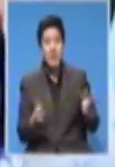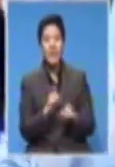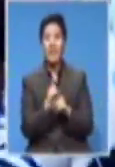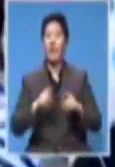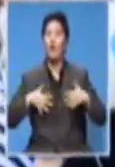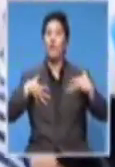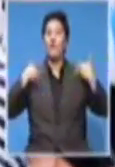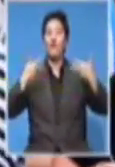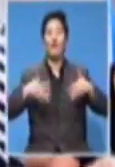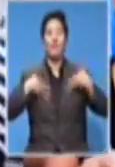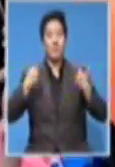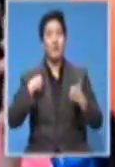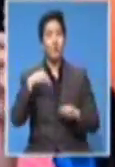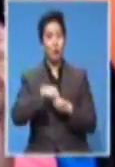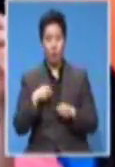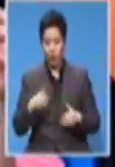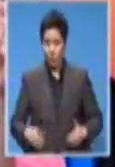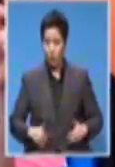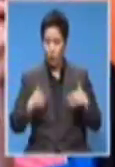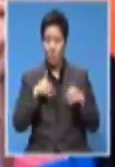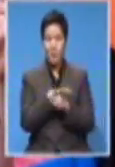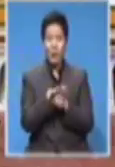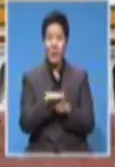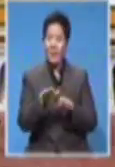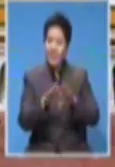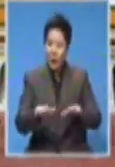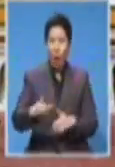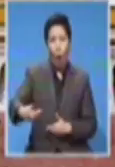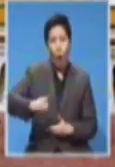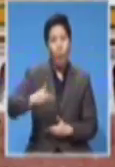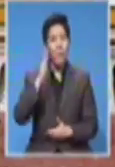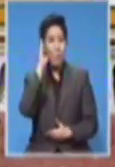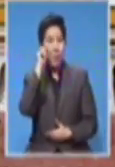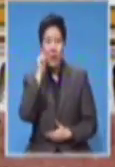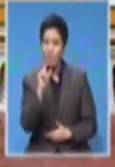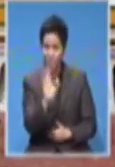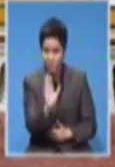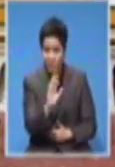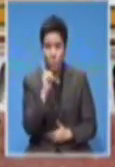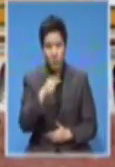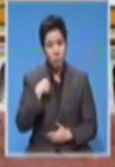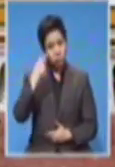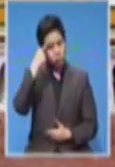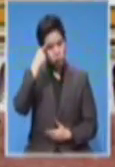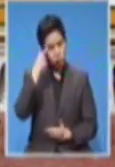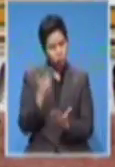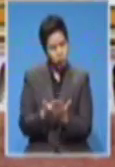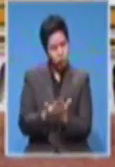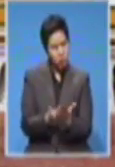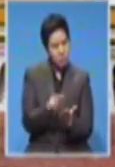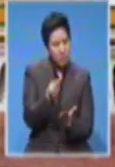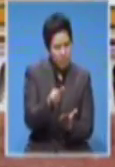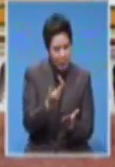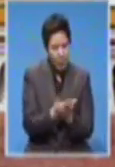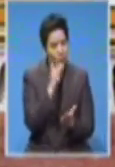จนอยู่นะเราต้องอยู่ด้วยความพอเพียงนะครับลูกหลานก็อย่ารบกวนพ่อแม่มากนักนะต้องมีสติของตัวเองว่าเอ๊ะเรามีแค่นี้